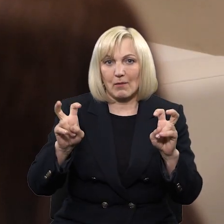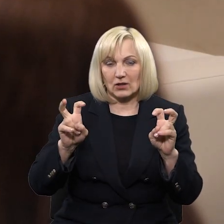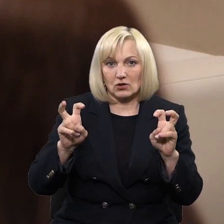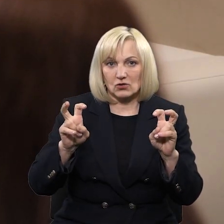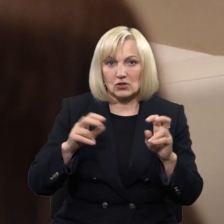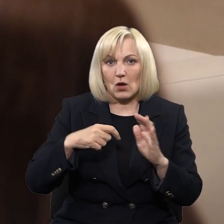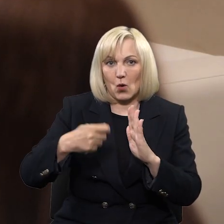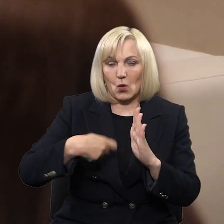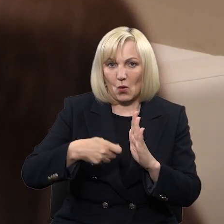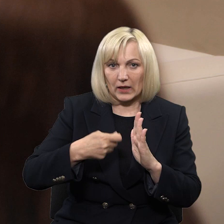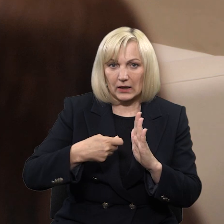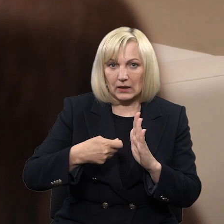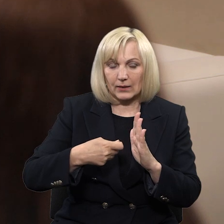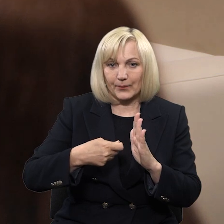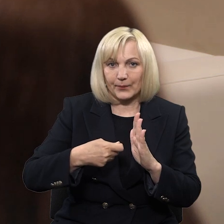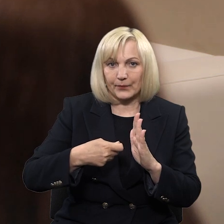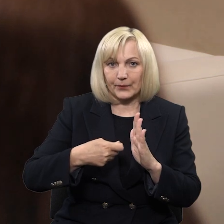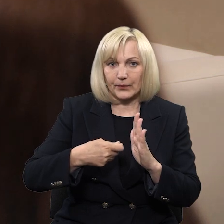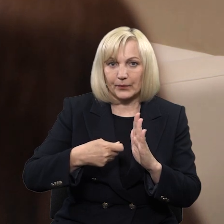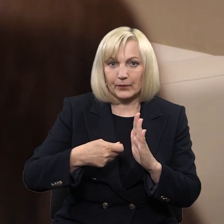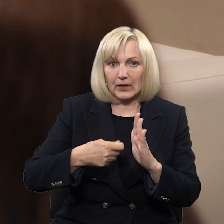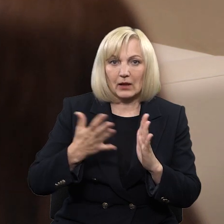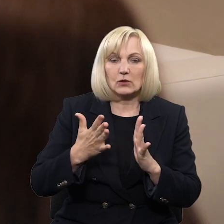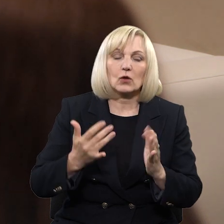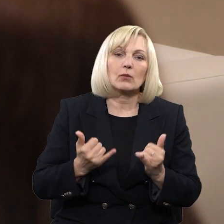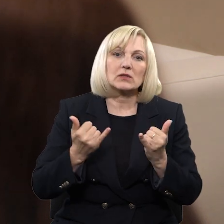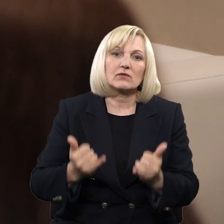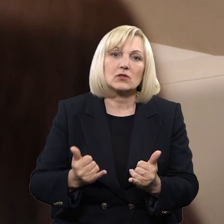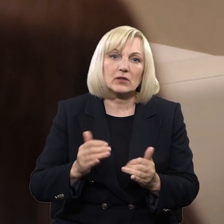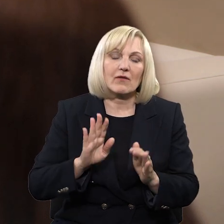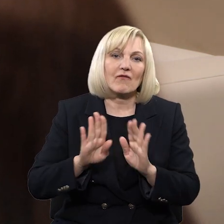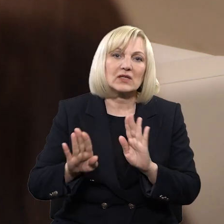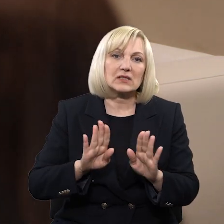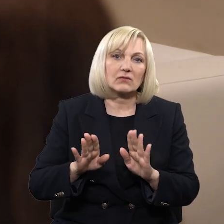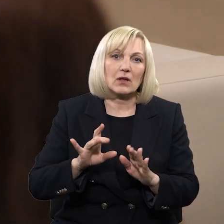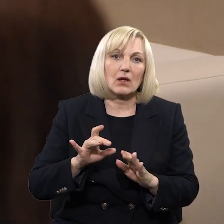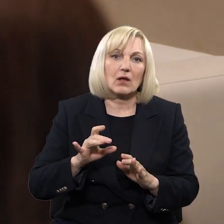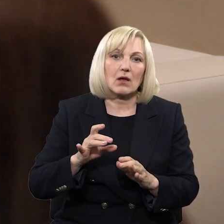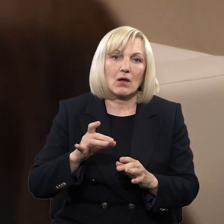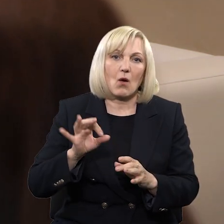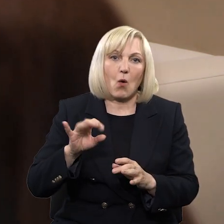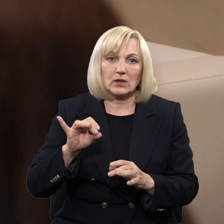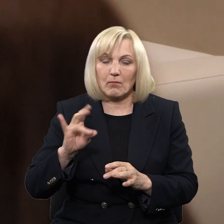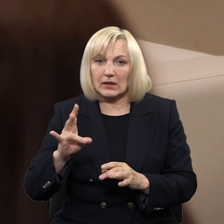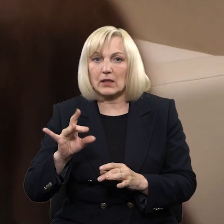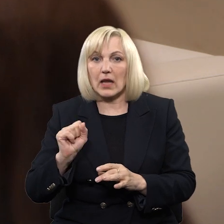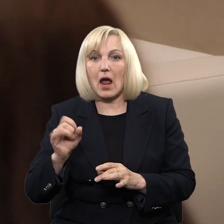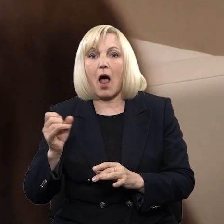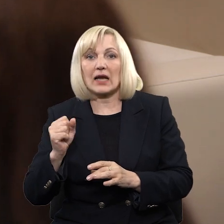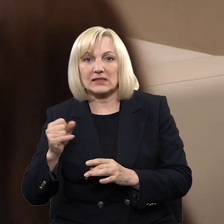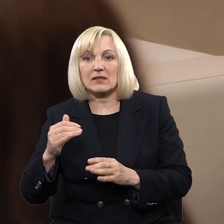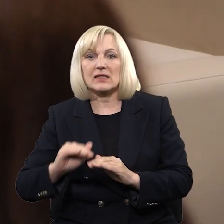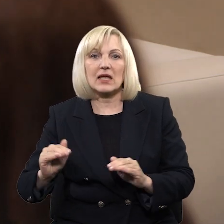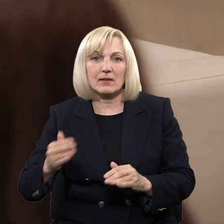тематические ролики которые посвящены будут выставки от и Алексей здесь